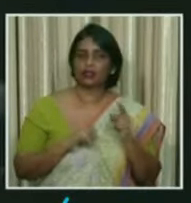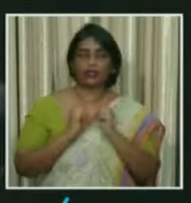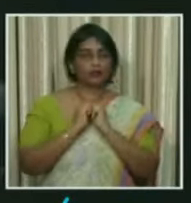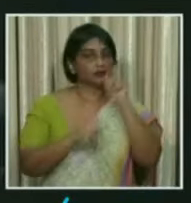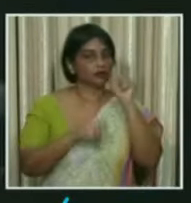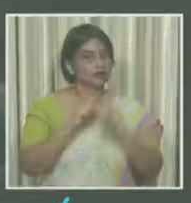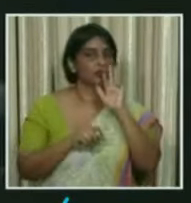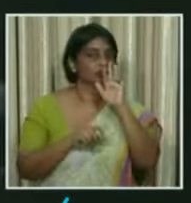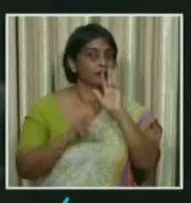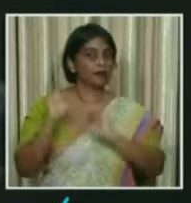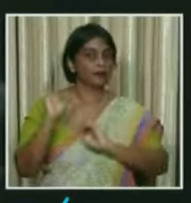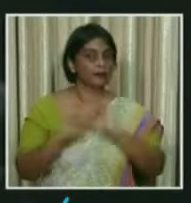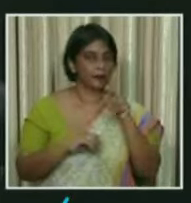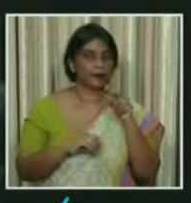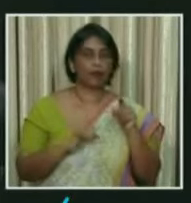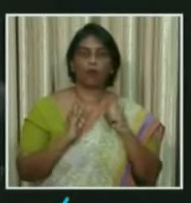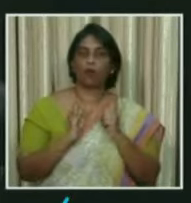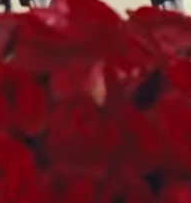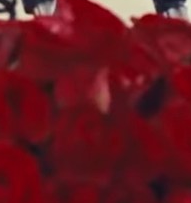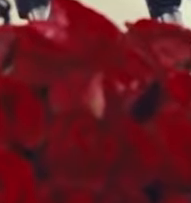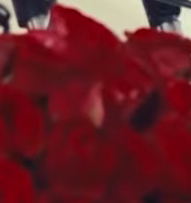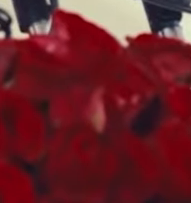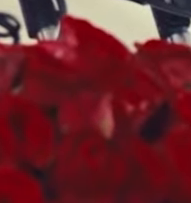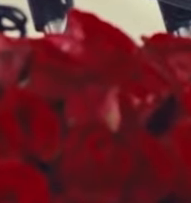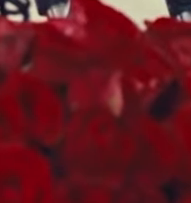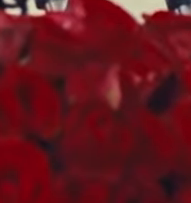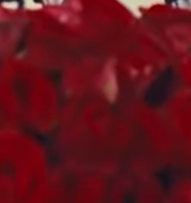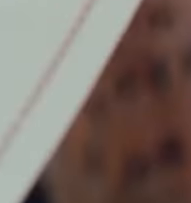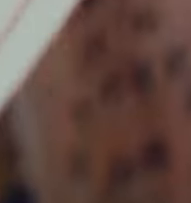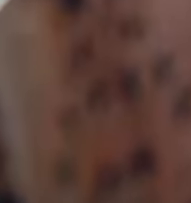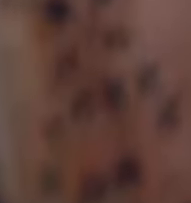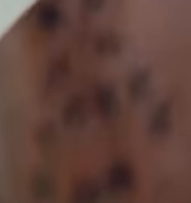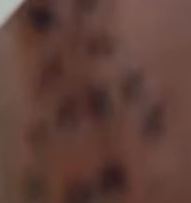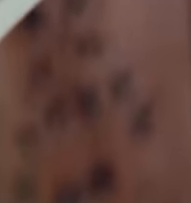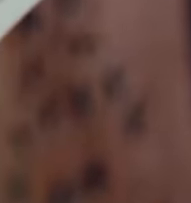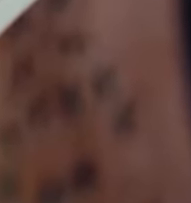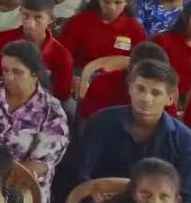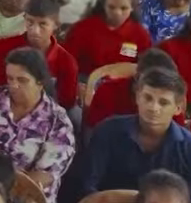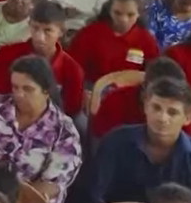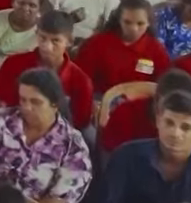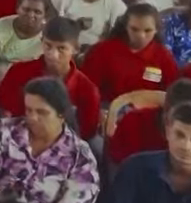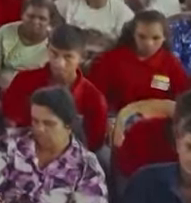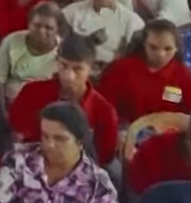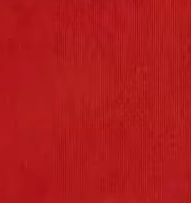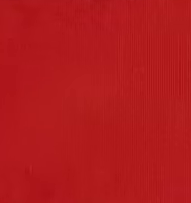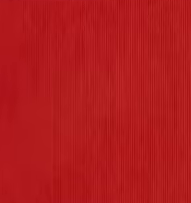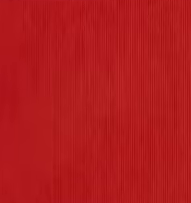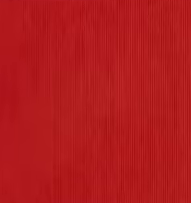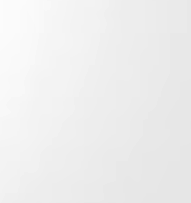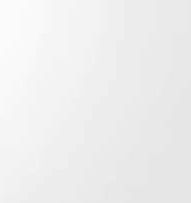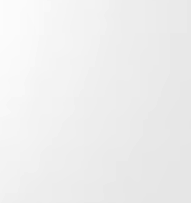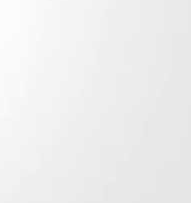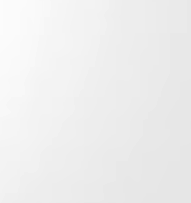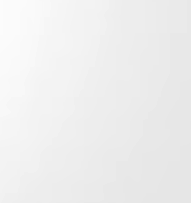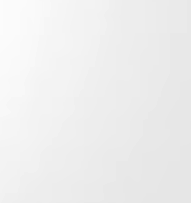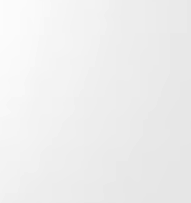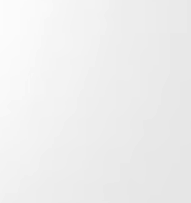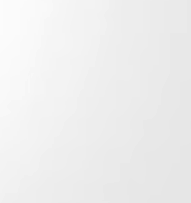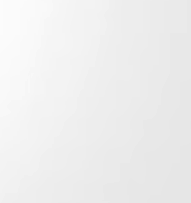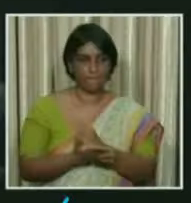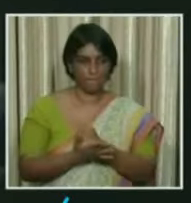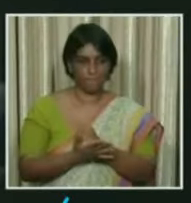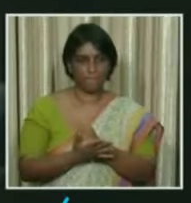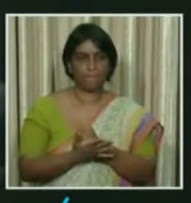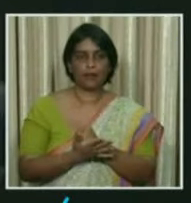සඳහා 9%ක් තමයි පොලිය ලැබෙන්නේ. අපි දැනුමෙන් සන්නද්ධව පෝසත් රටක් ගොඩනගමු. DP